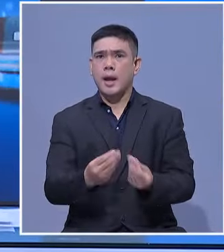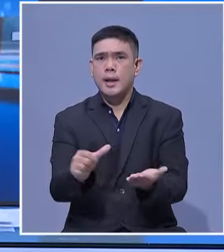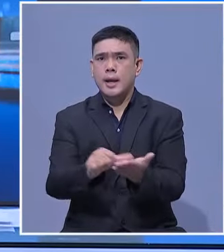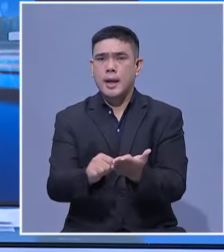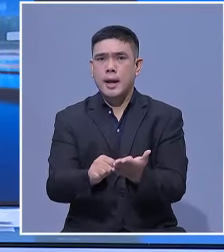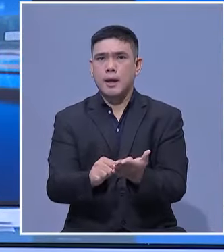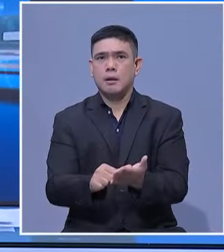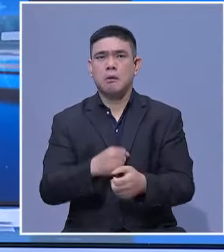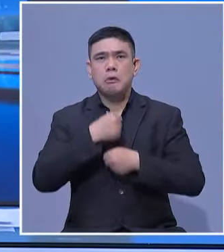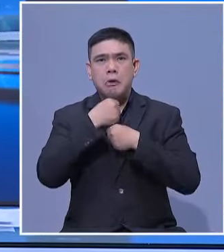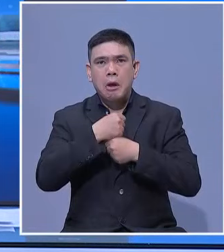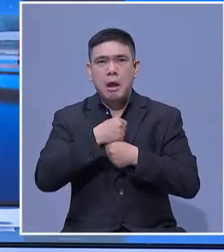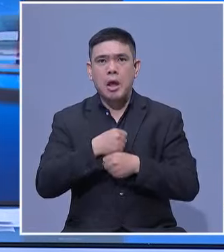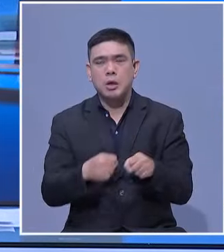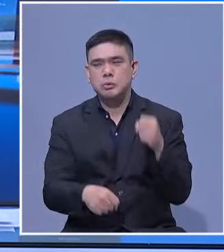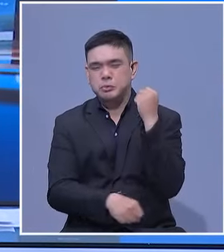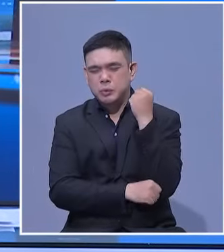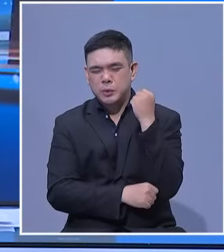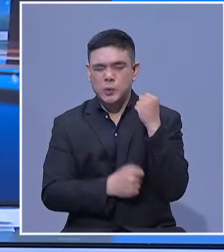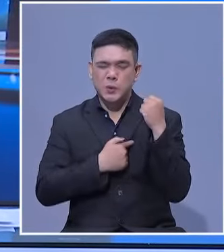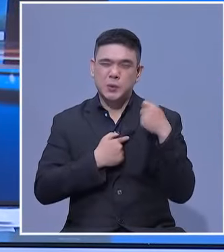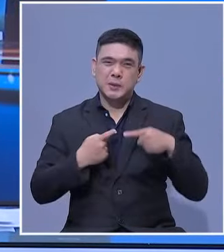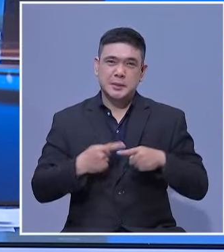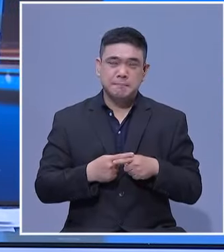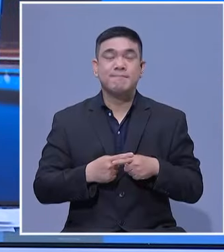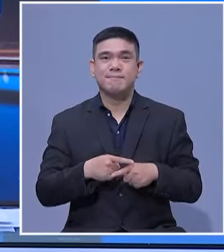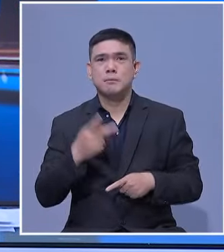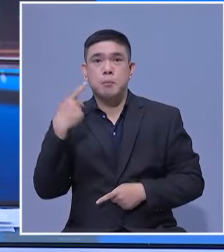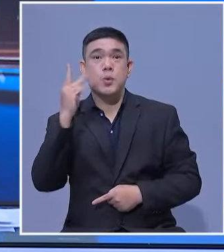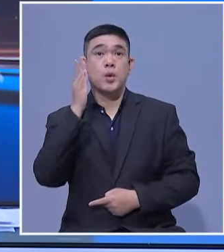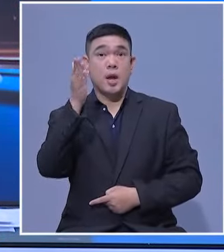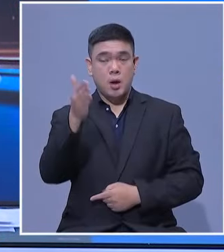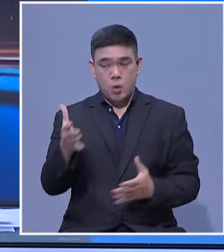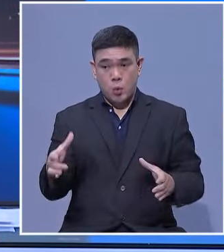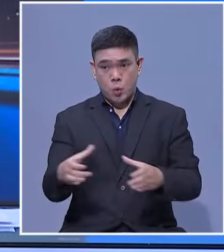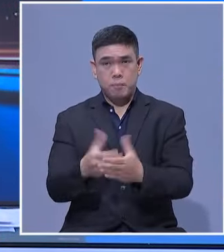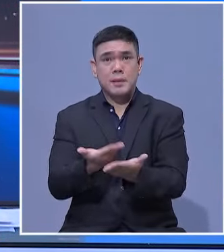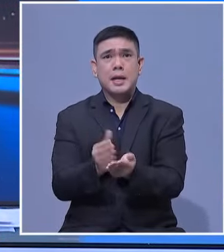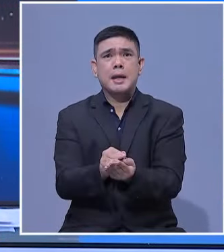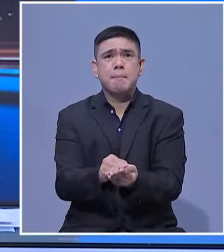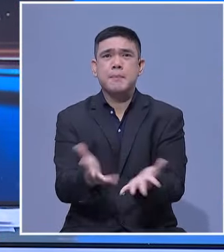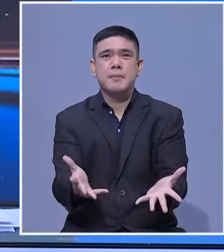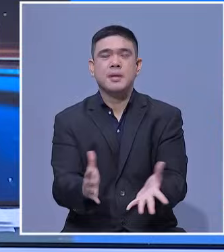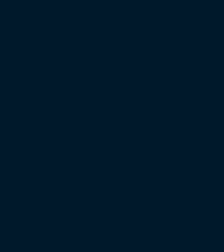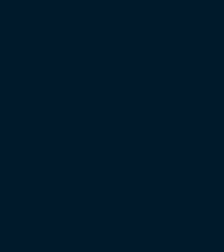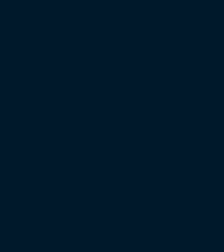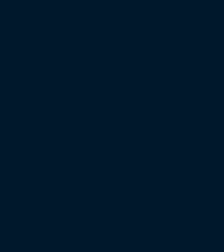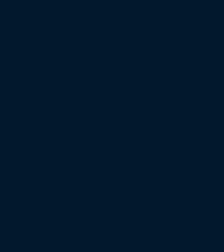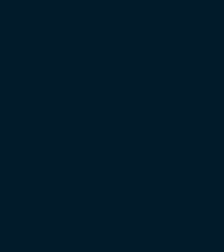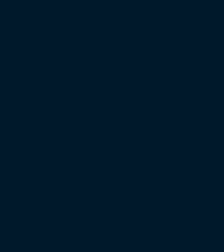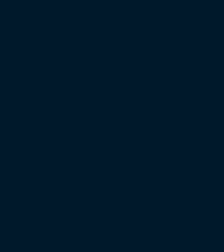ปัญหาคนไทยแก่แต่จรโอ้โหฟังแล้วเจ็บจริงๆแต่ว่าก็มีประโยชน์กับคนหลายกลุ่มที่อาจจะไม่มีเงินเก็บในช่วงบ้านปายนะคะ